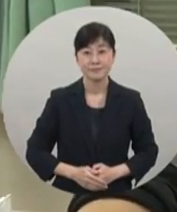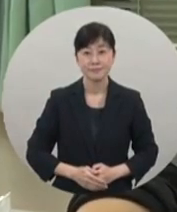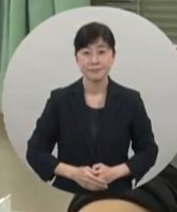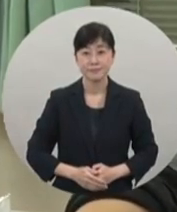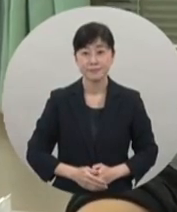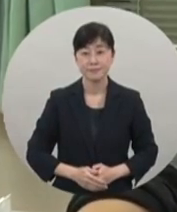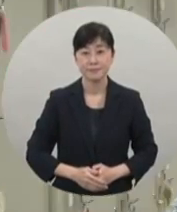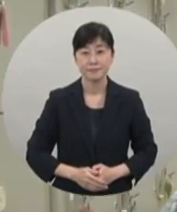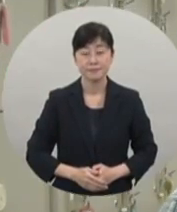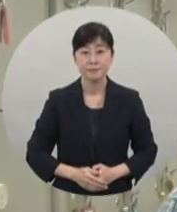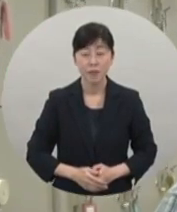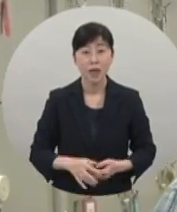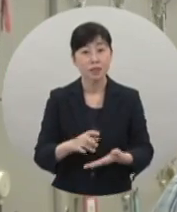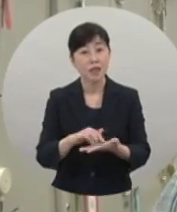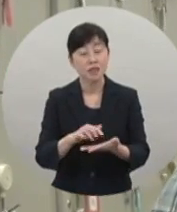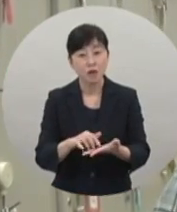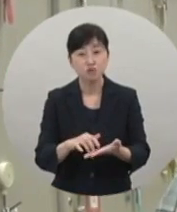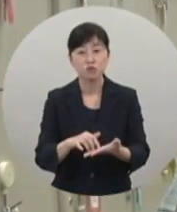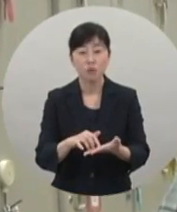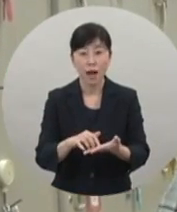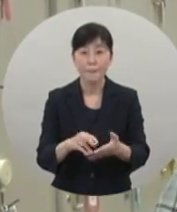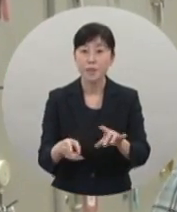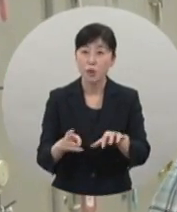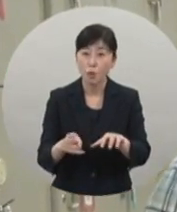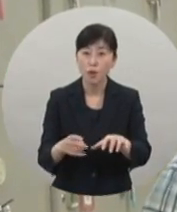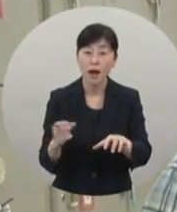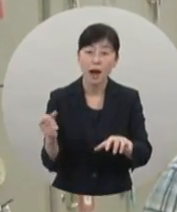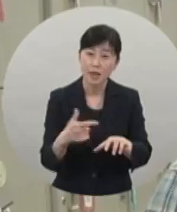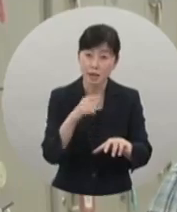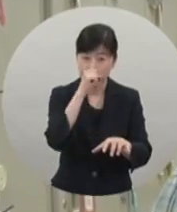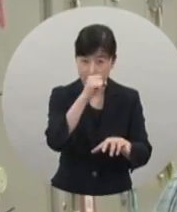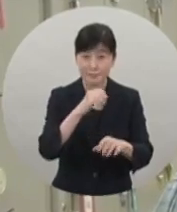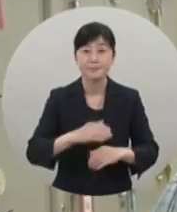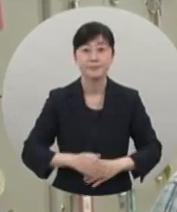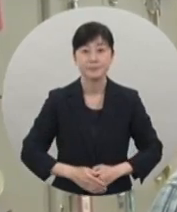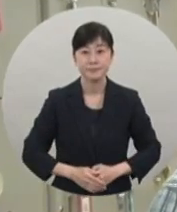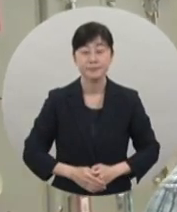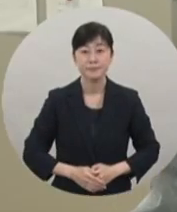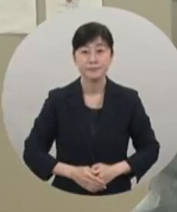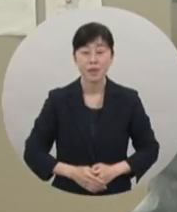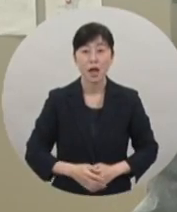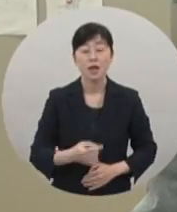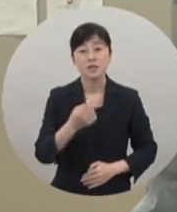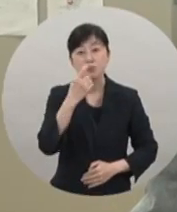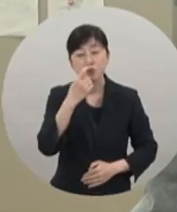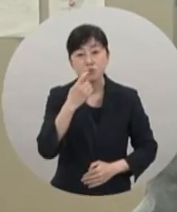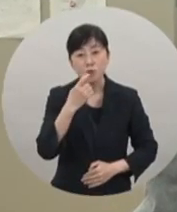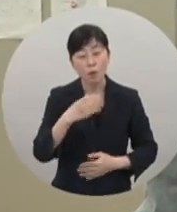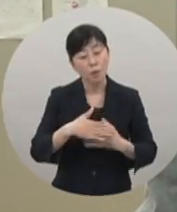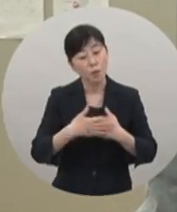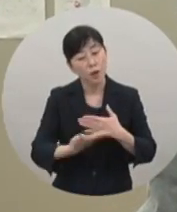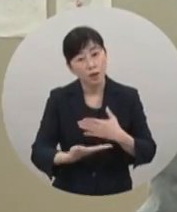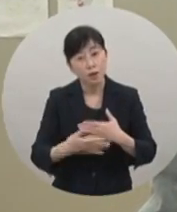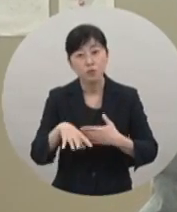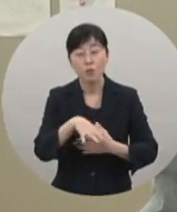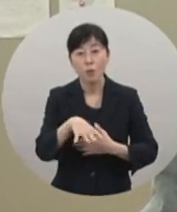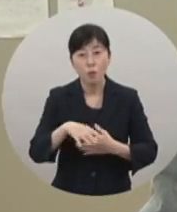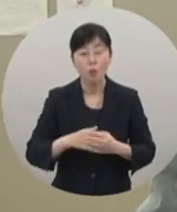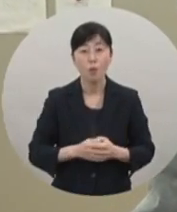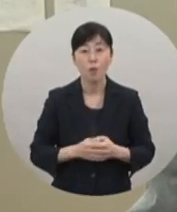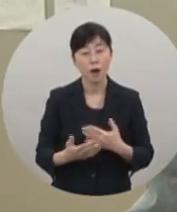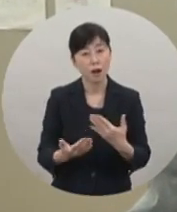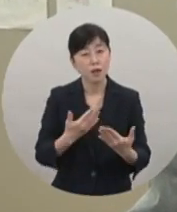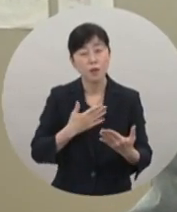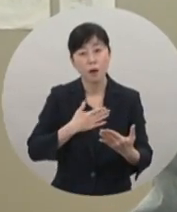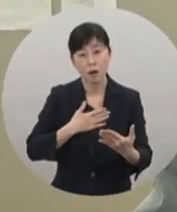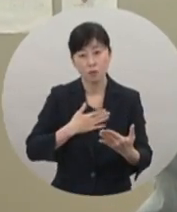ど、 まあ連絡計算とパソコンがよく速いと思っているんです。 自分のできなかったってこととかがよ